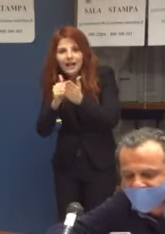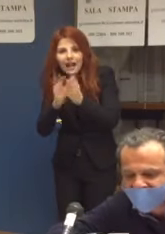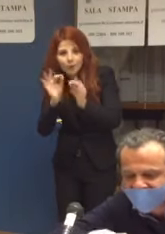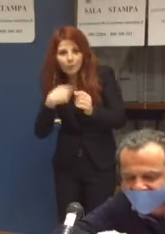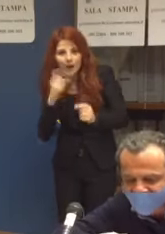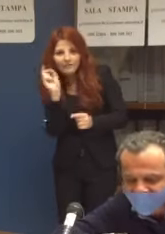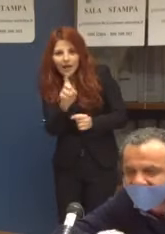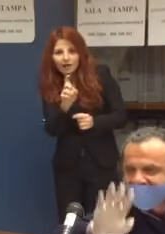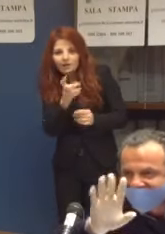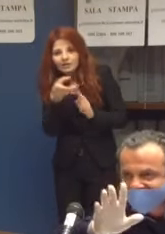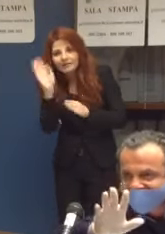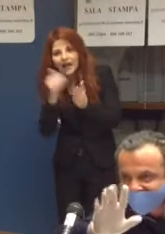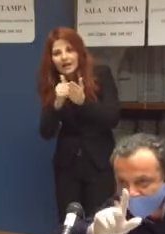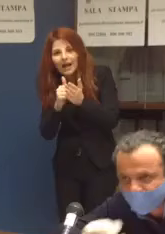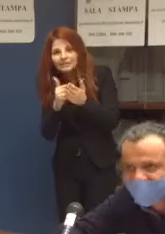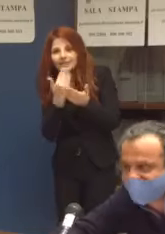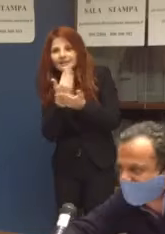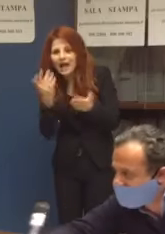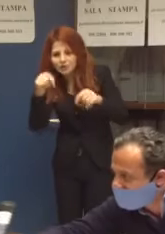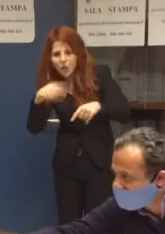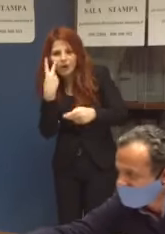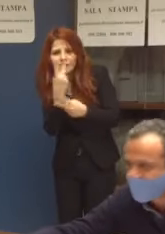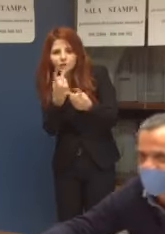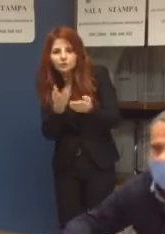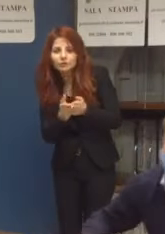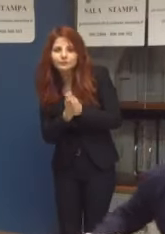va bene? Grazie, scusatemi.